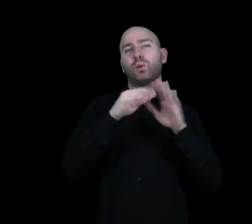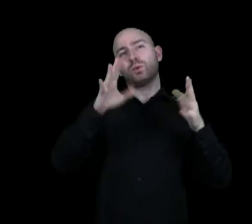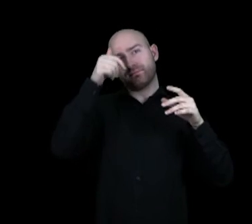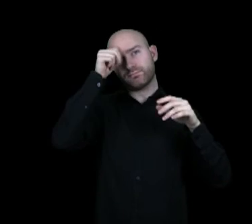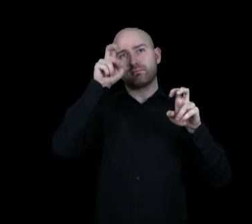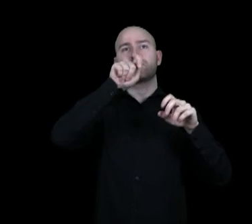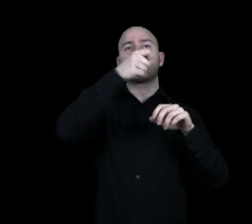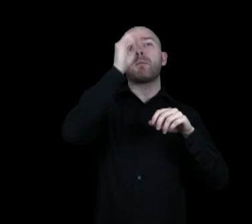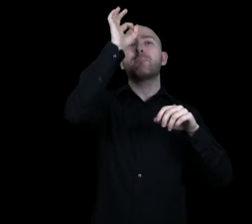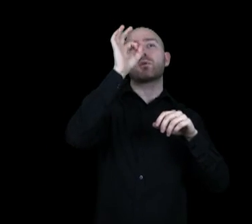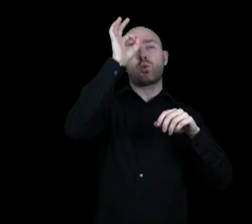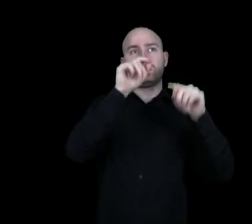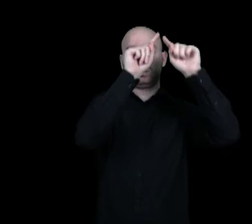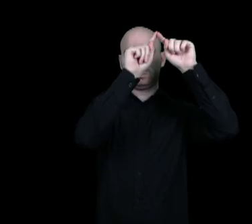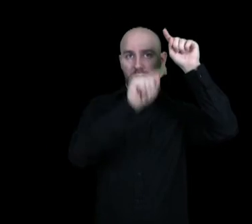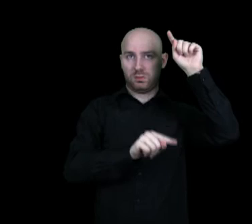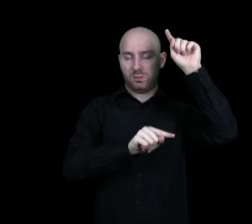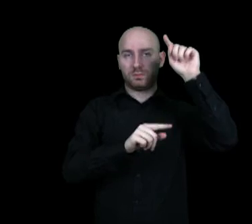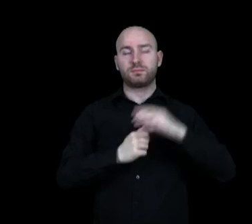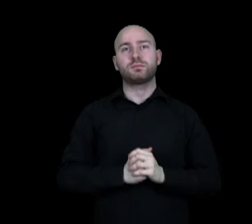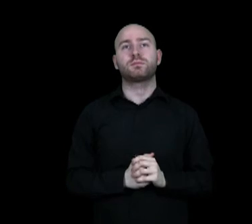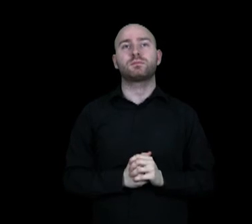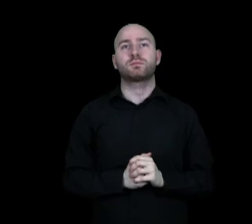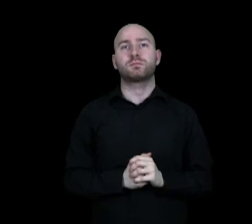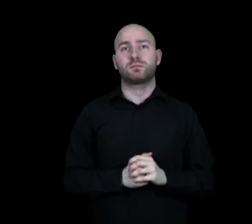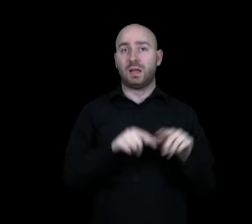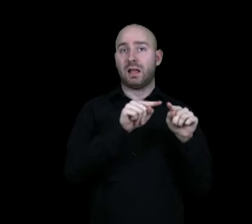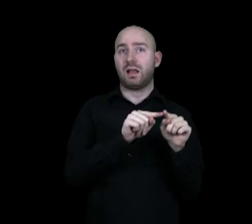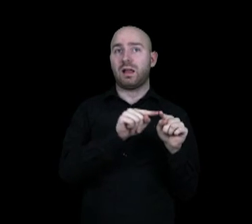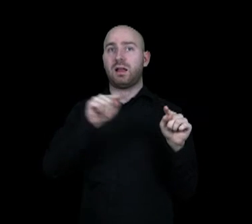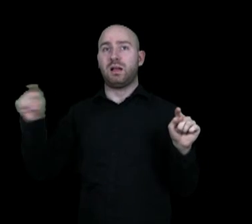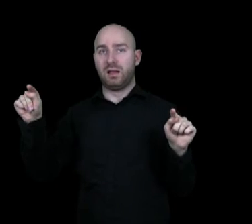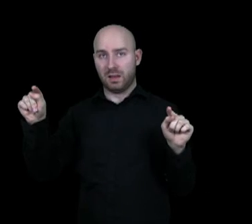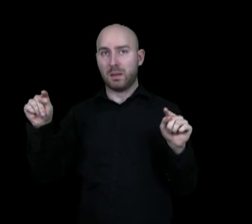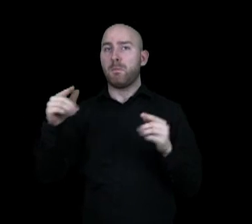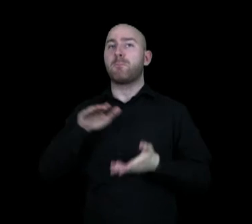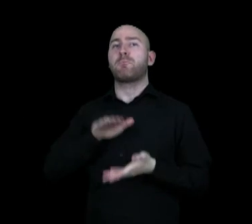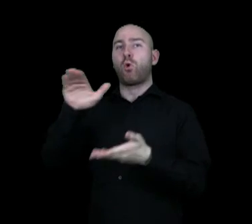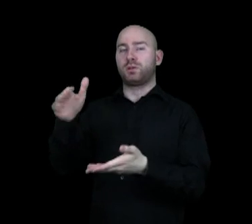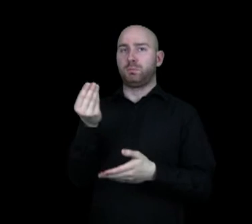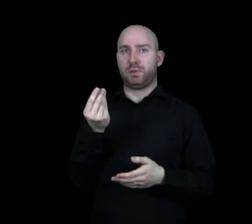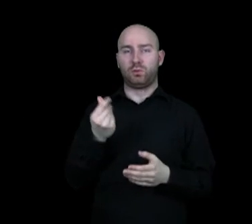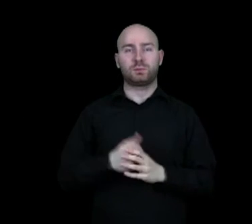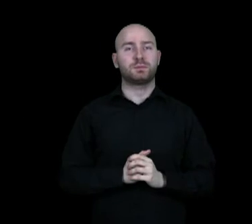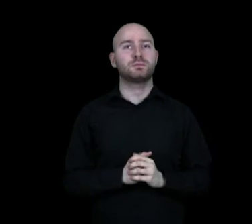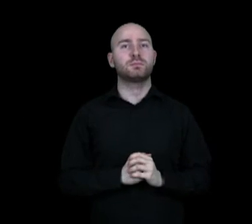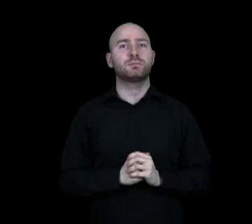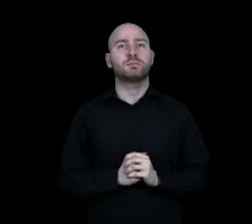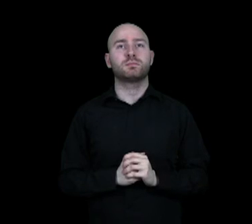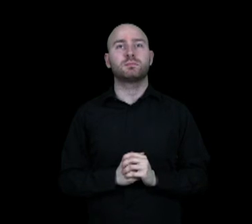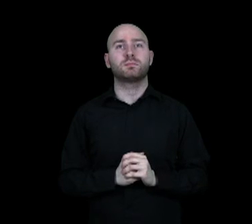Stopa procentowa. Stopa procentowa. A tutaj mamy podaż pieniędzy. Podaż